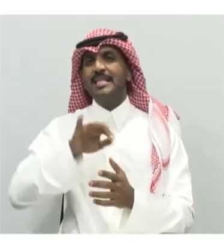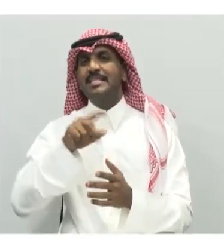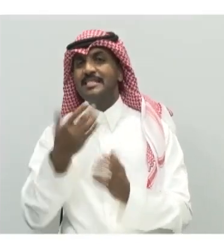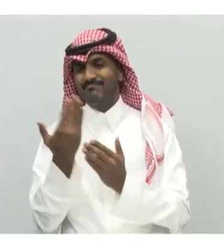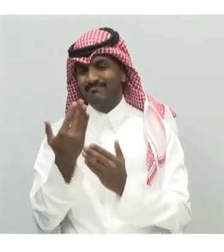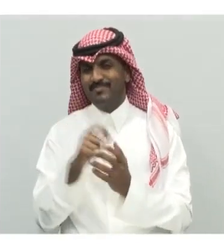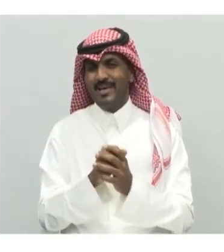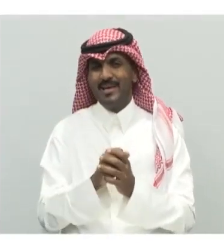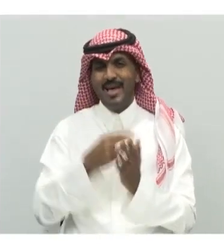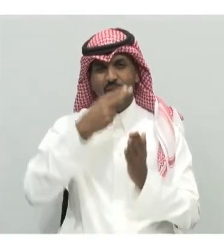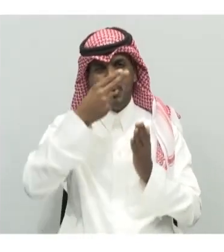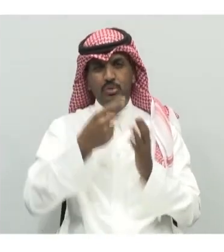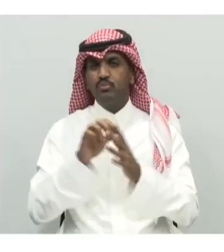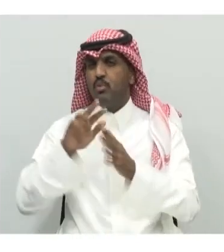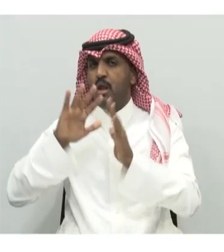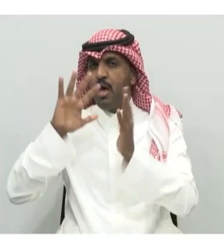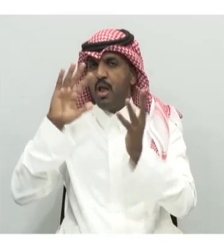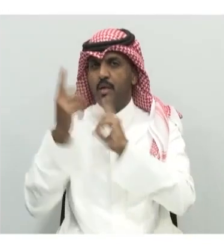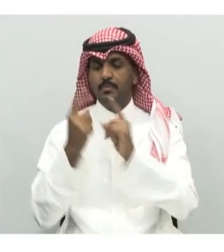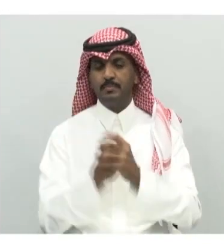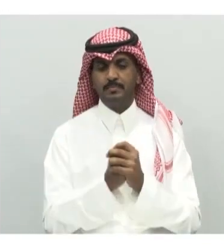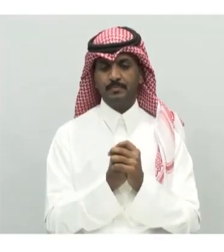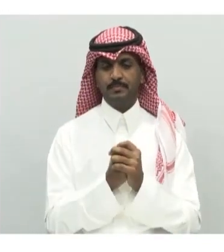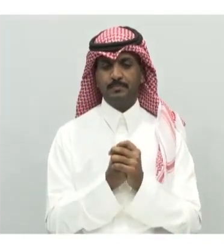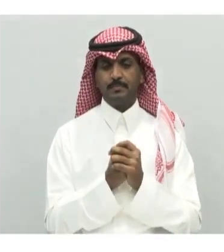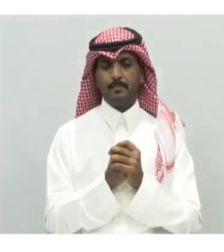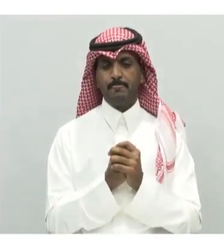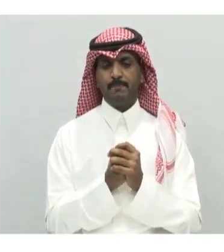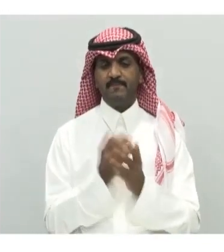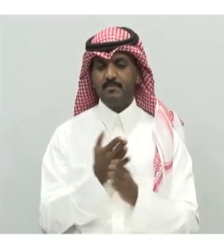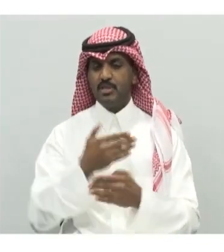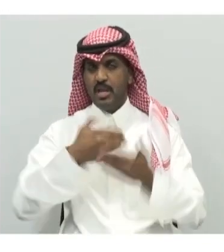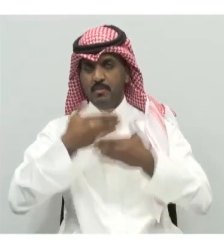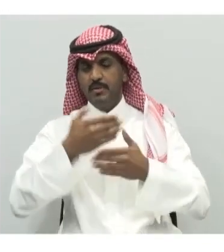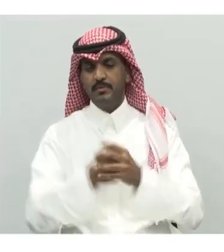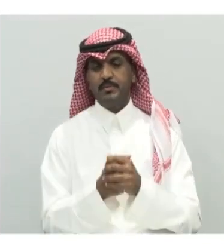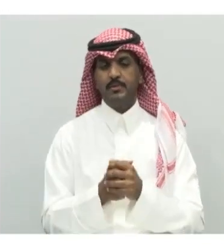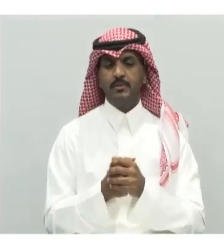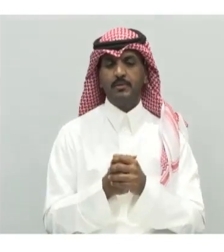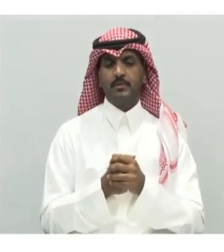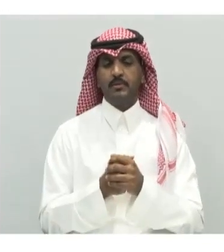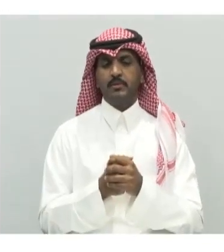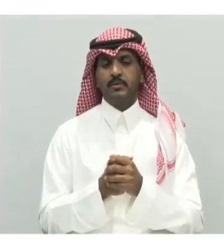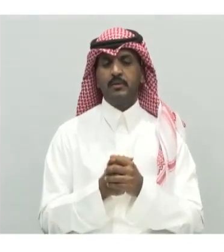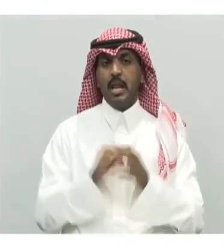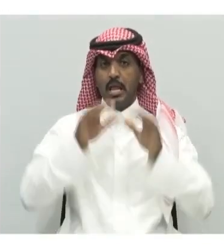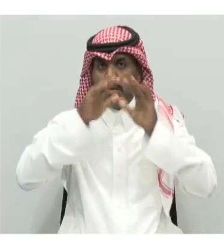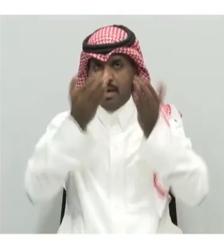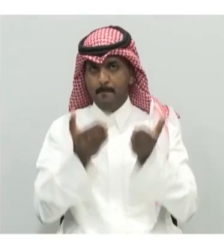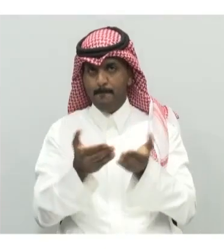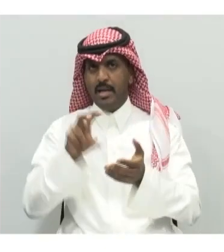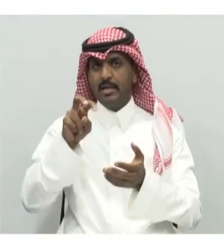رسم فيها خريطه العالم ايضا في مجال العماره القباب